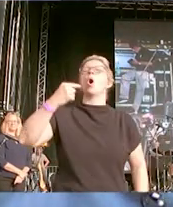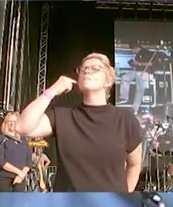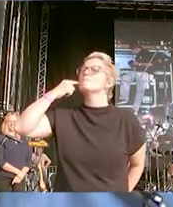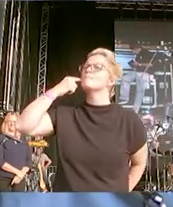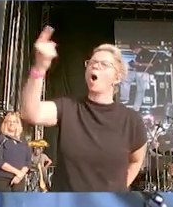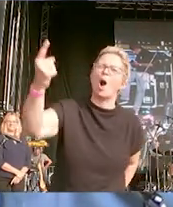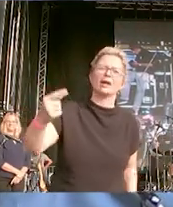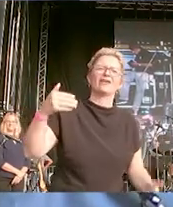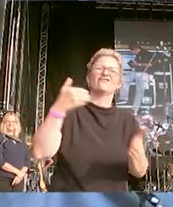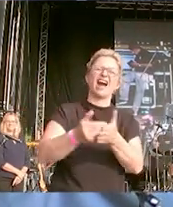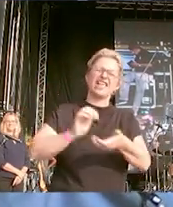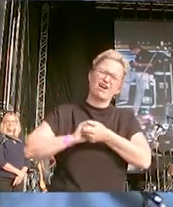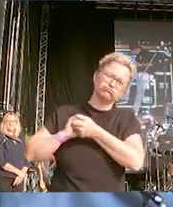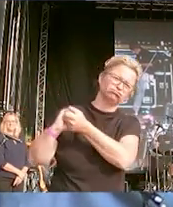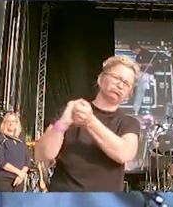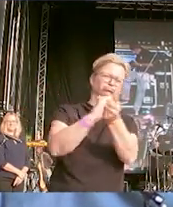Dankeschön!